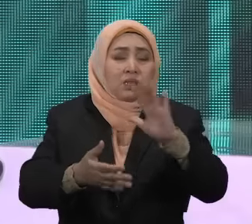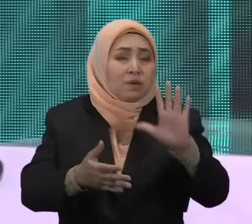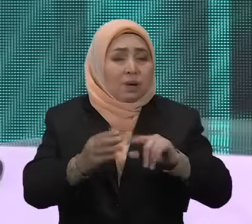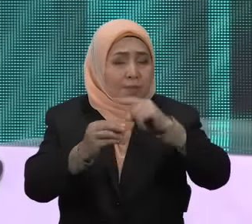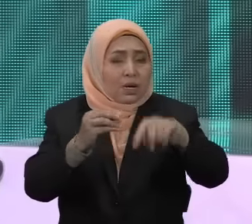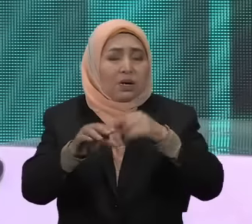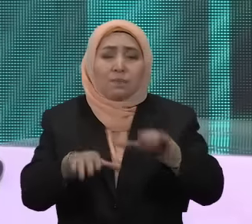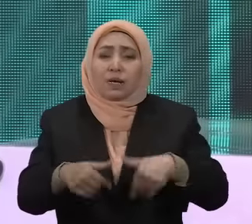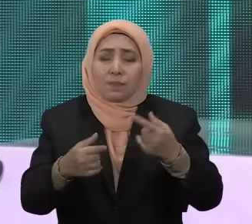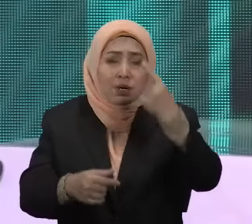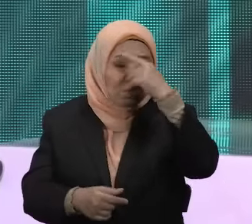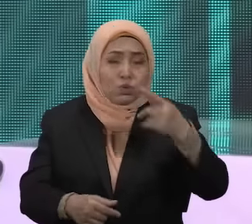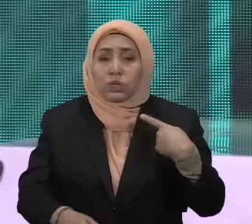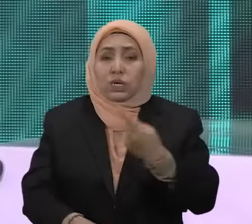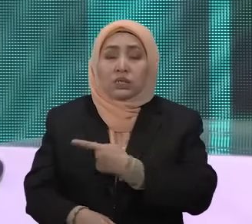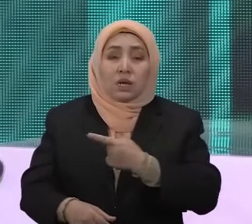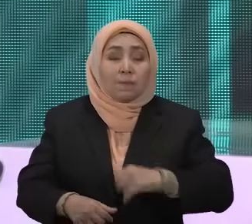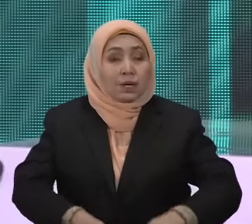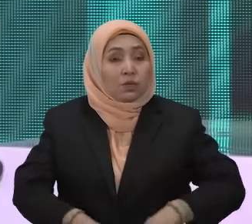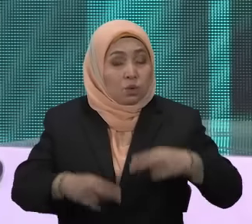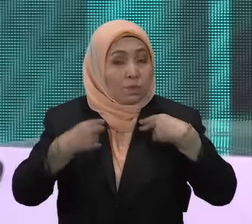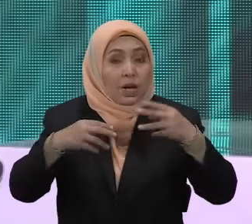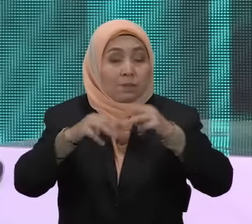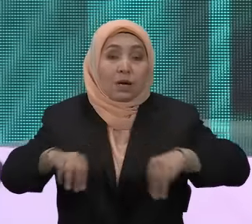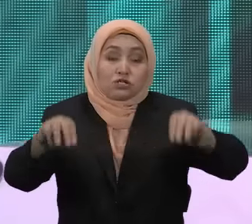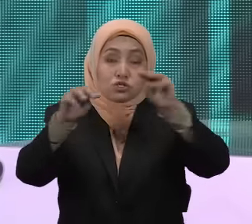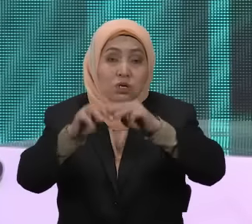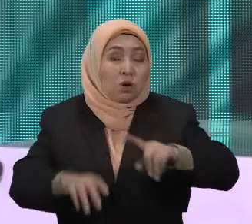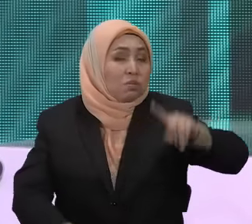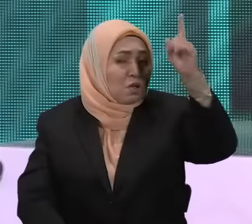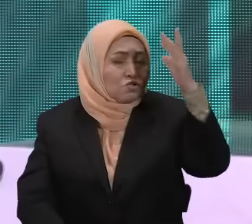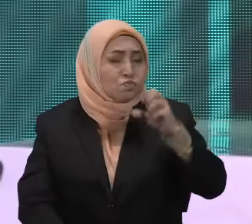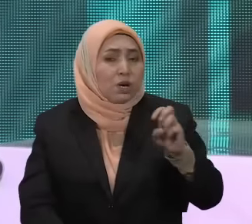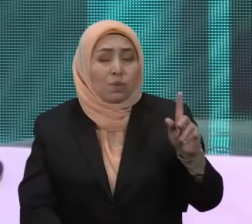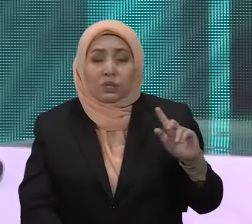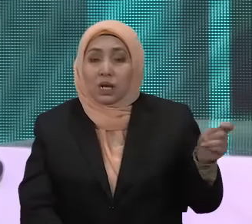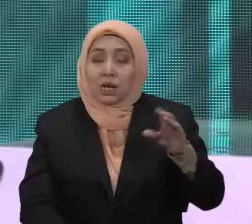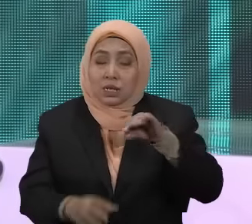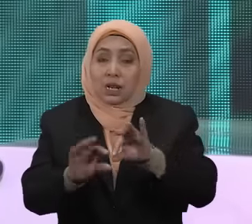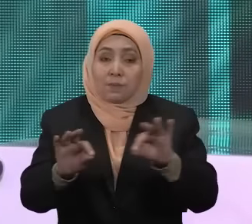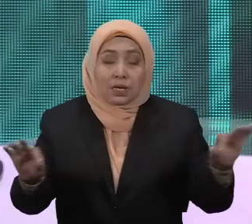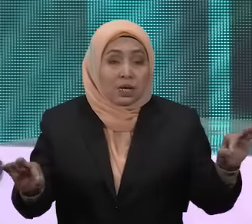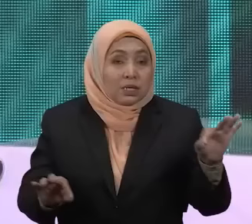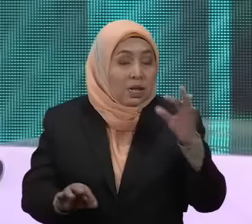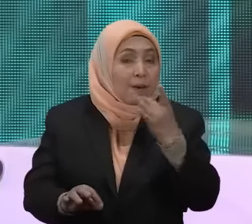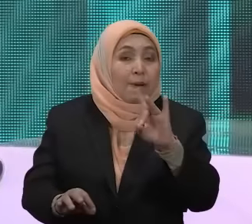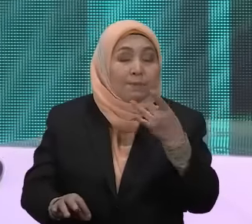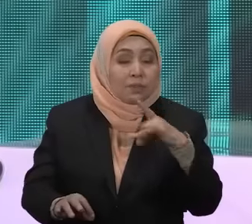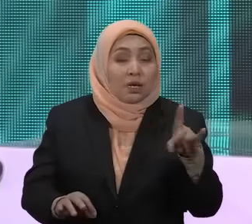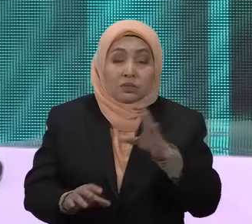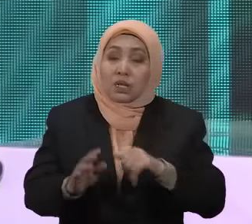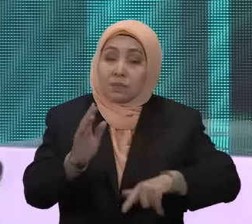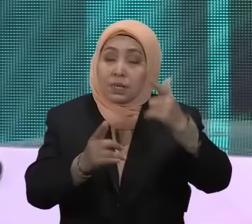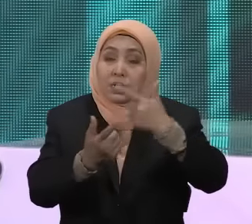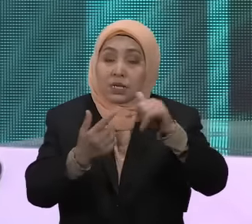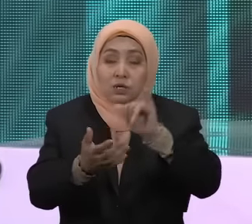perkara bagaimana untuk kita memakmurkan masjid-masjid Allah Subhanahu Wa Taala dalam ayat yang ke-18. Dan lebih